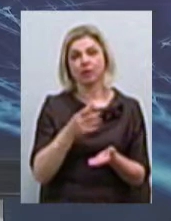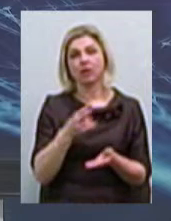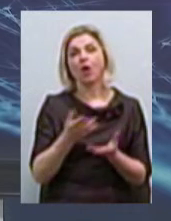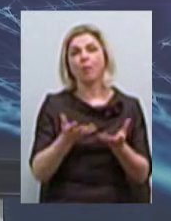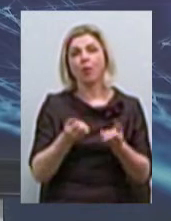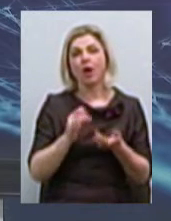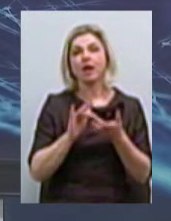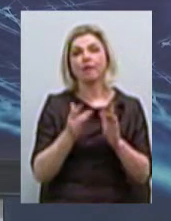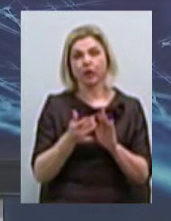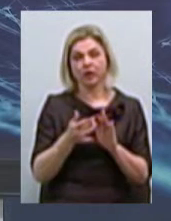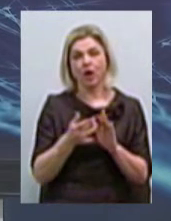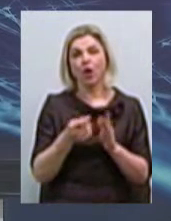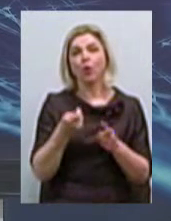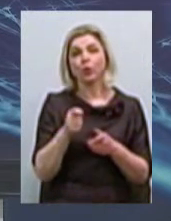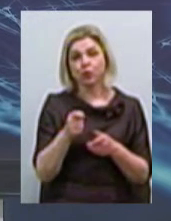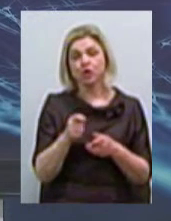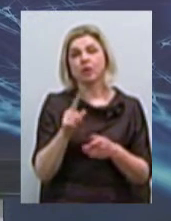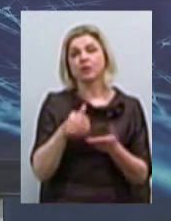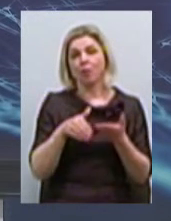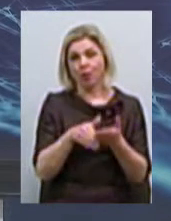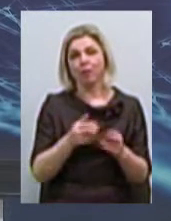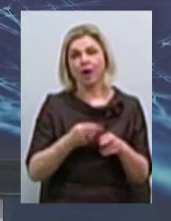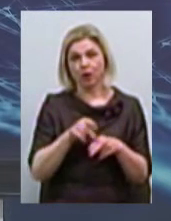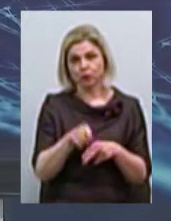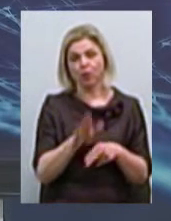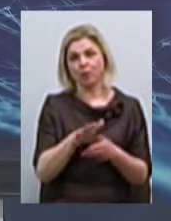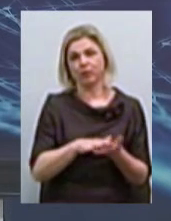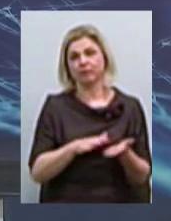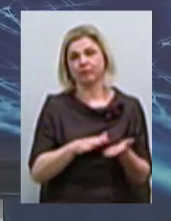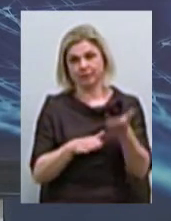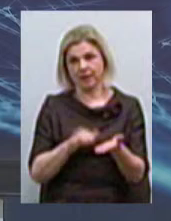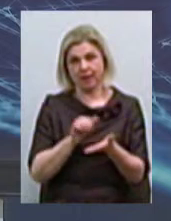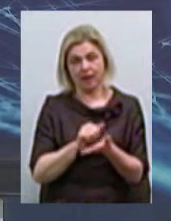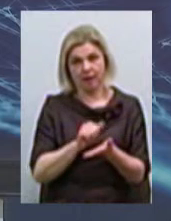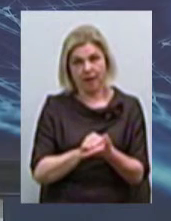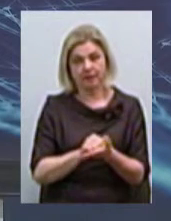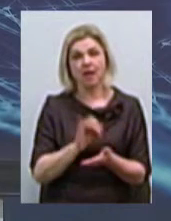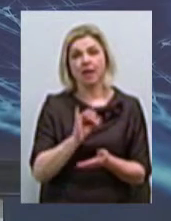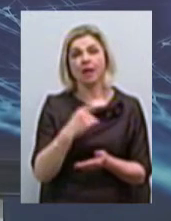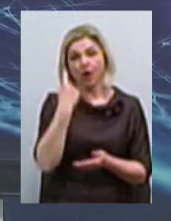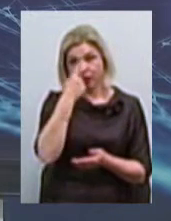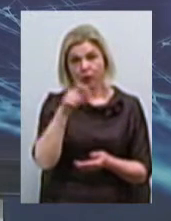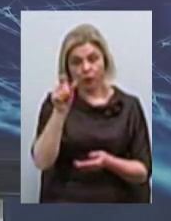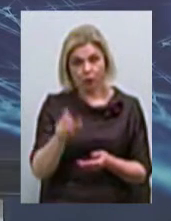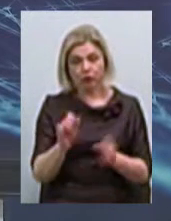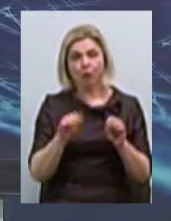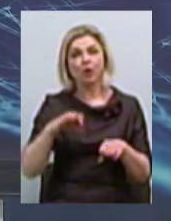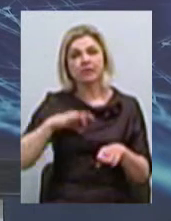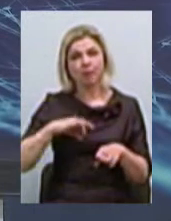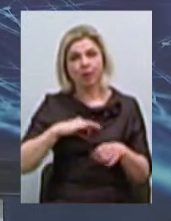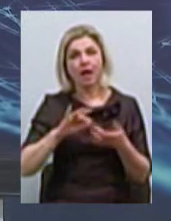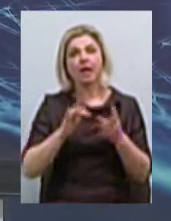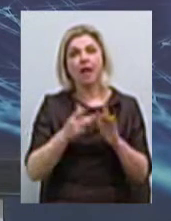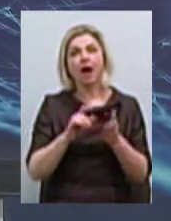отримання електронного ключа, за допомогою якого буде подана податкова декларація. Також фізична особа може скористатися електронним